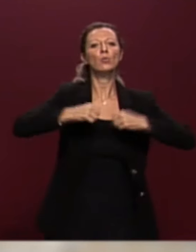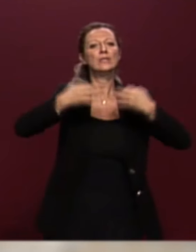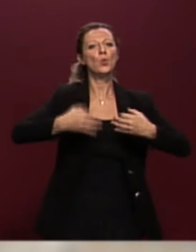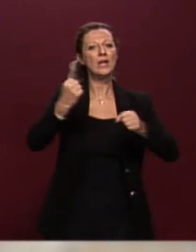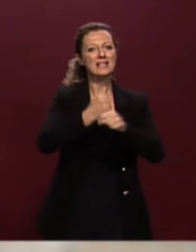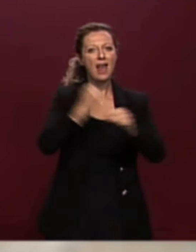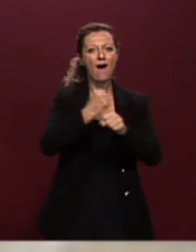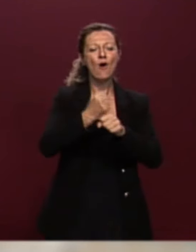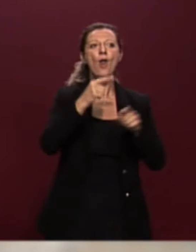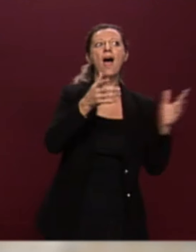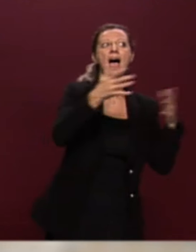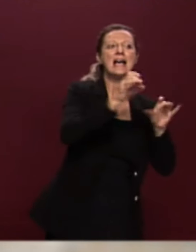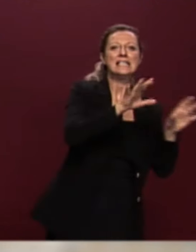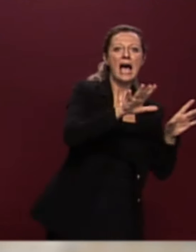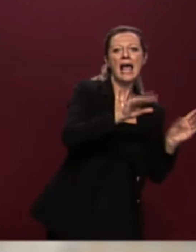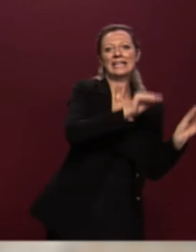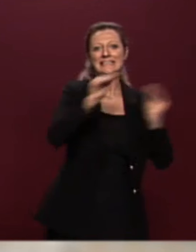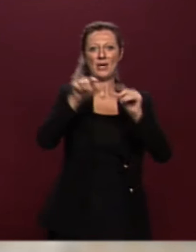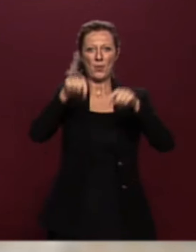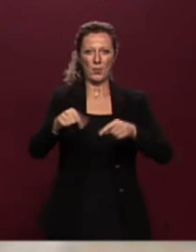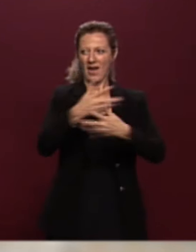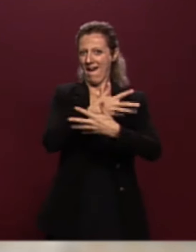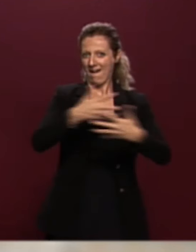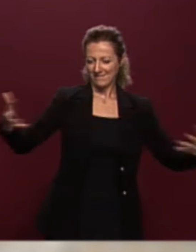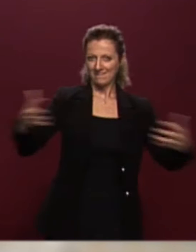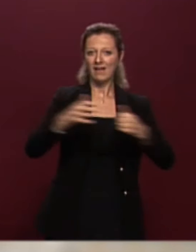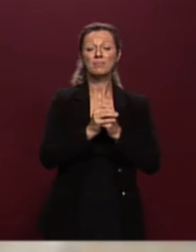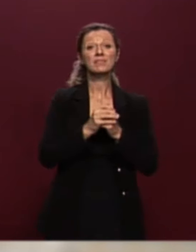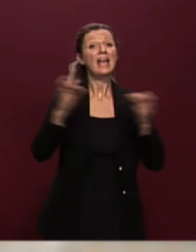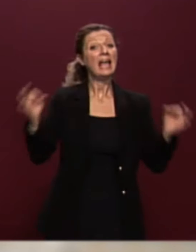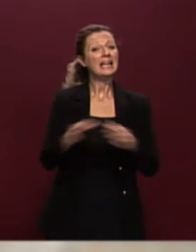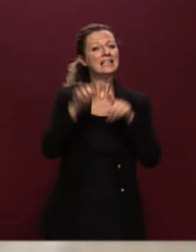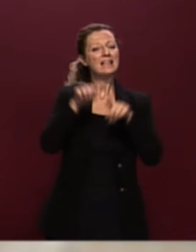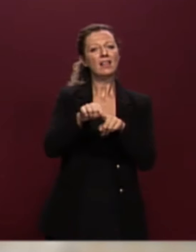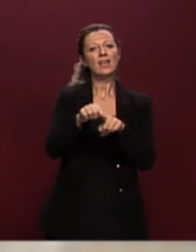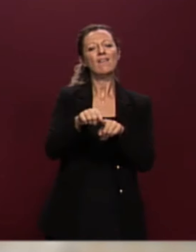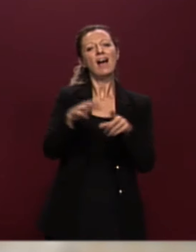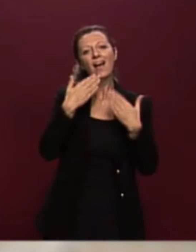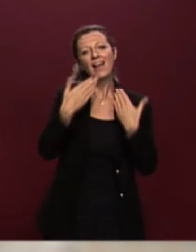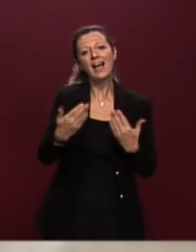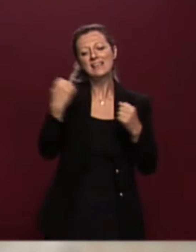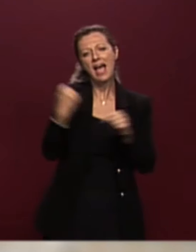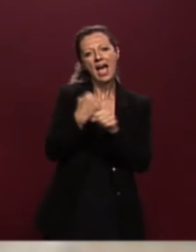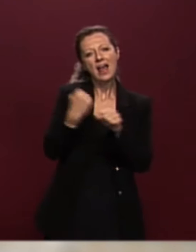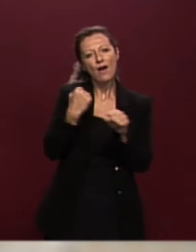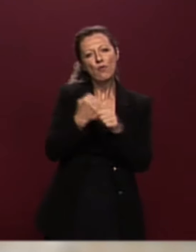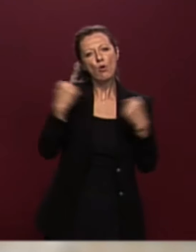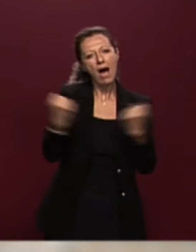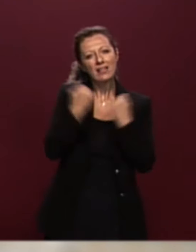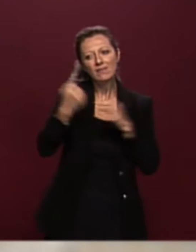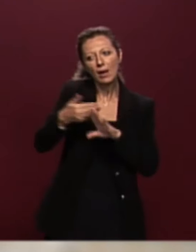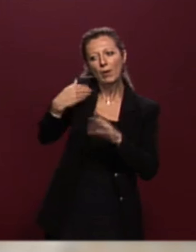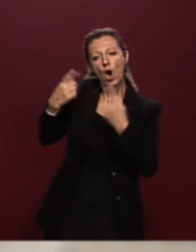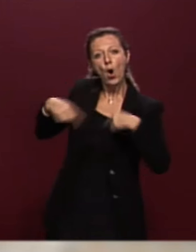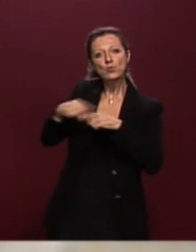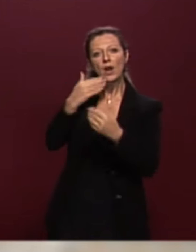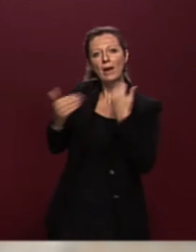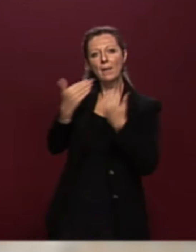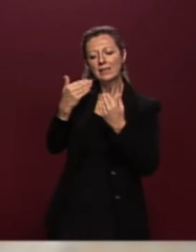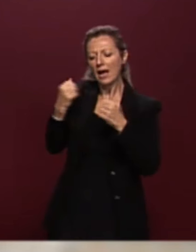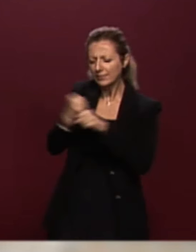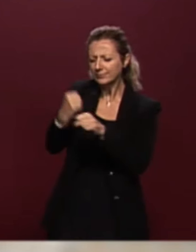lavoro. Un'iniziativa che è nata appunto dalle attività sviluppate in questi ultimi mesi dalla Commissione parlamentare